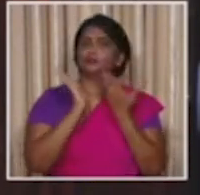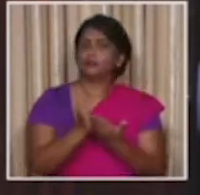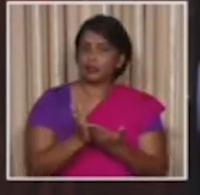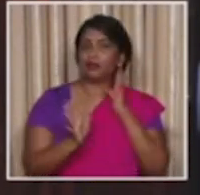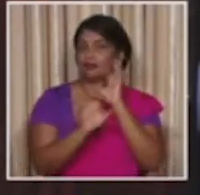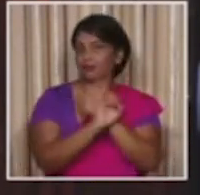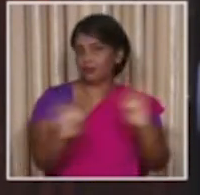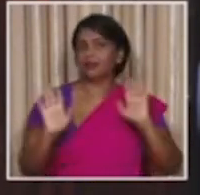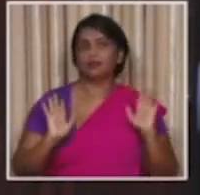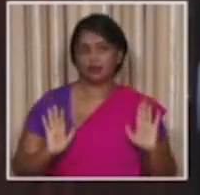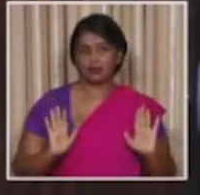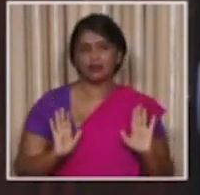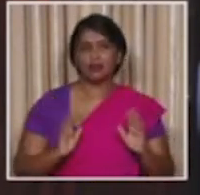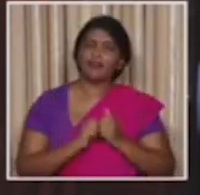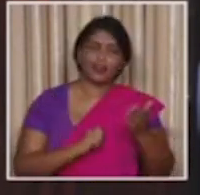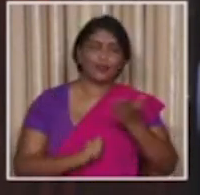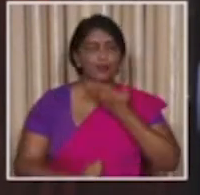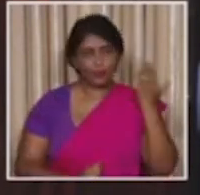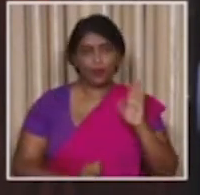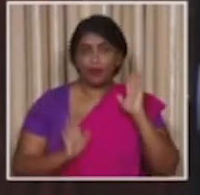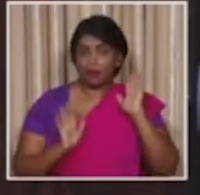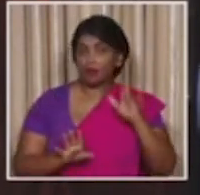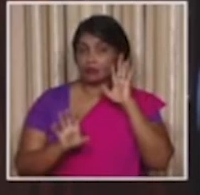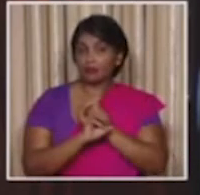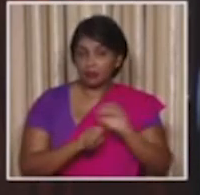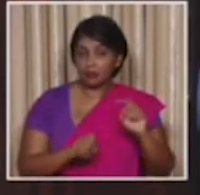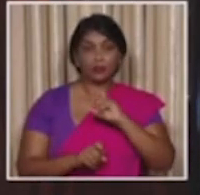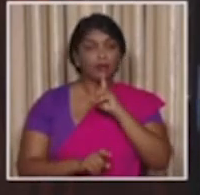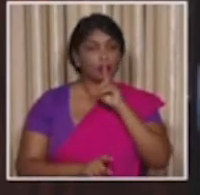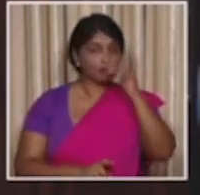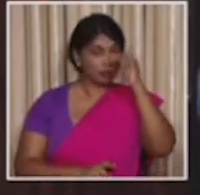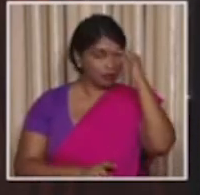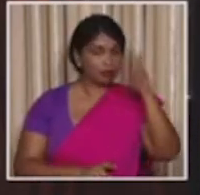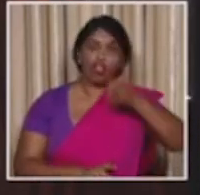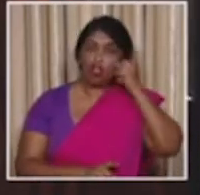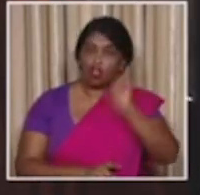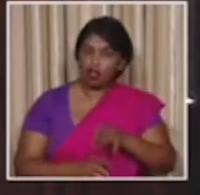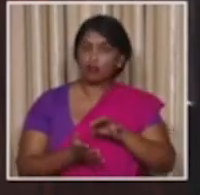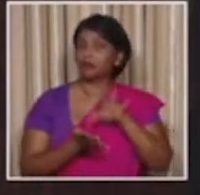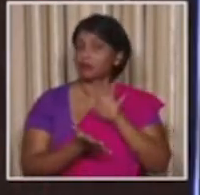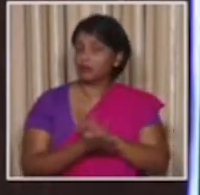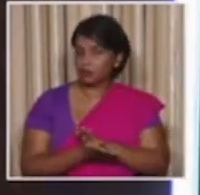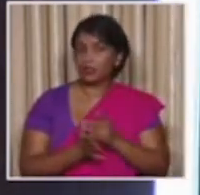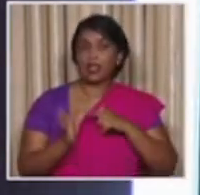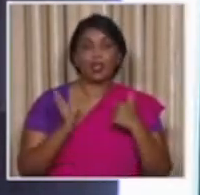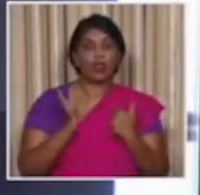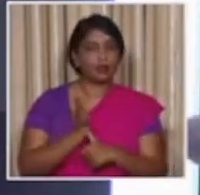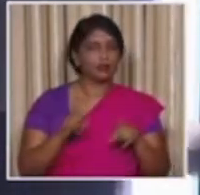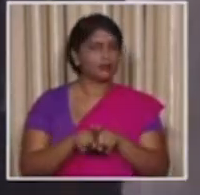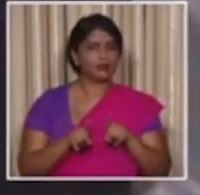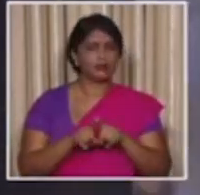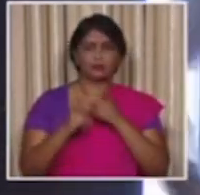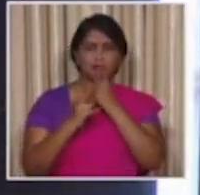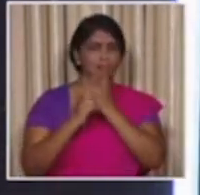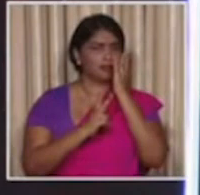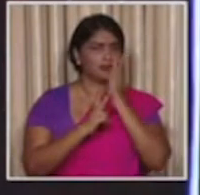ලද ප්‍රකාශයක්. එහෙම ඒවා කරන්න පුළුවන්. හැබැයි ඒ ප්‍රකාශය කථානායකතුමාගේ අනුමැතිය යටතේ යන පනතක් විදිහට මේ